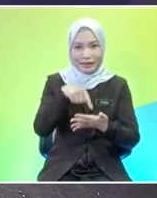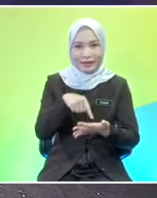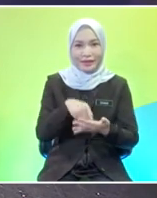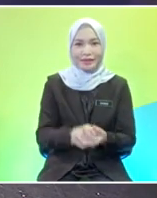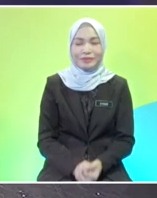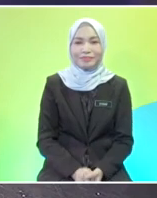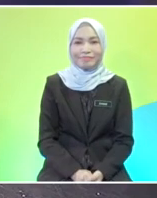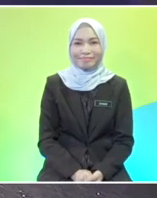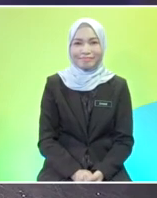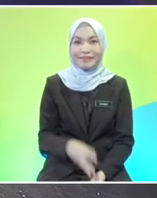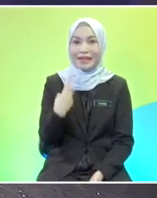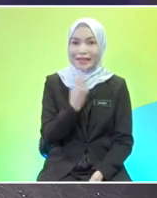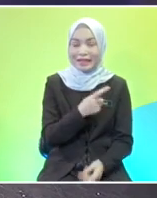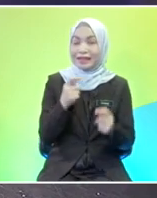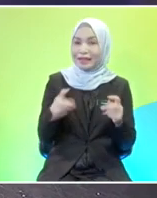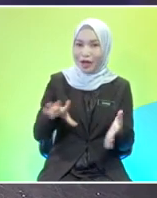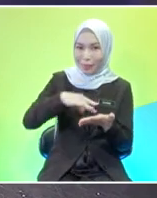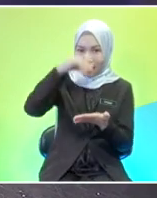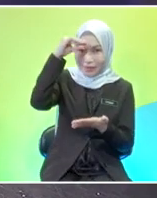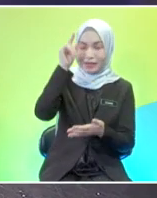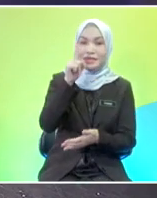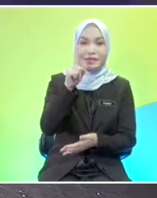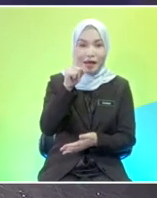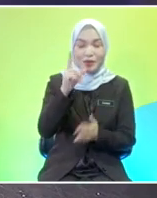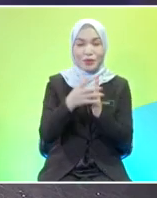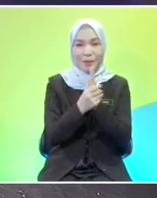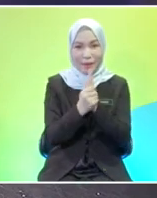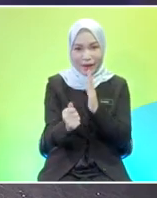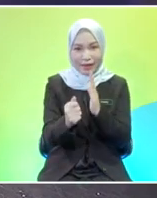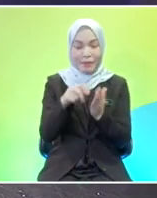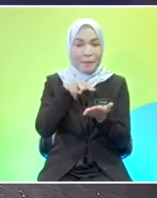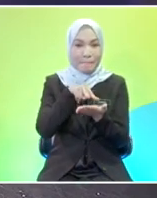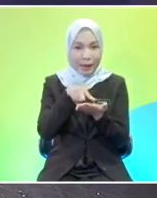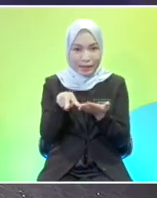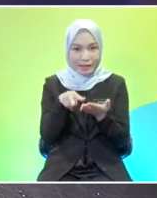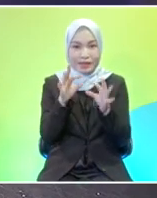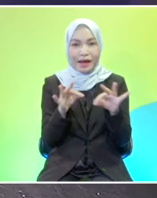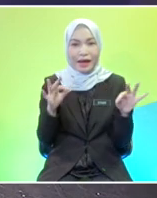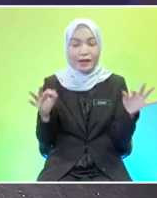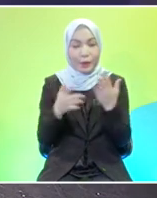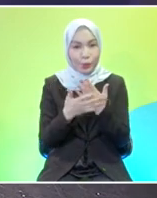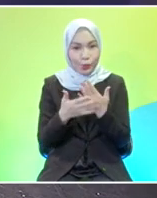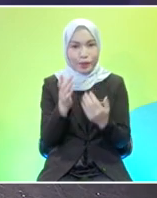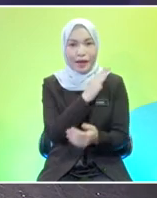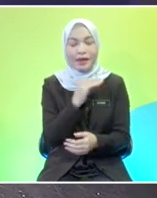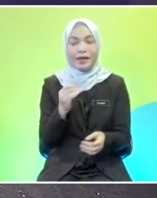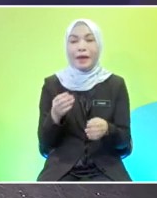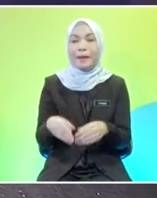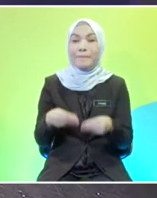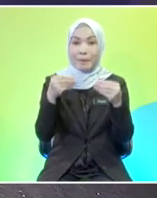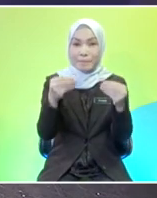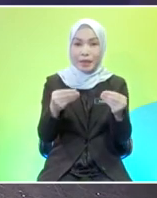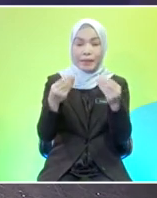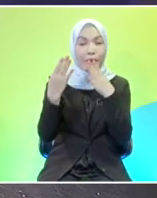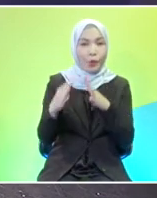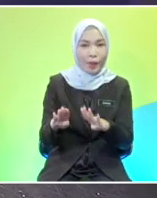kita tak cerdas sebenarnya kita sudah belajar satu kemahiran membaca ayat muda kemudian kita pun memberi respon terhadap cerita yang kita